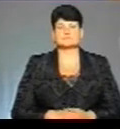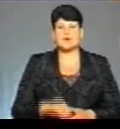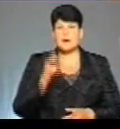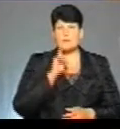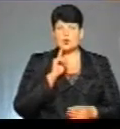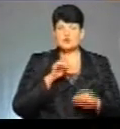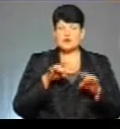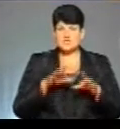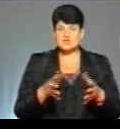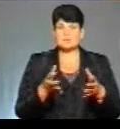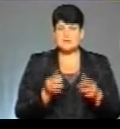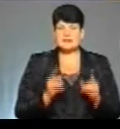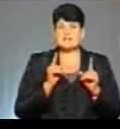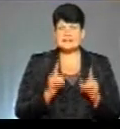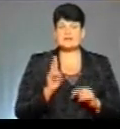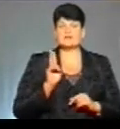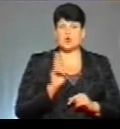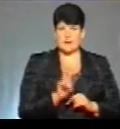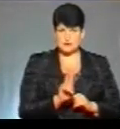Поки що рішення прийнято виключно в тролейбусах.